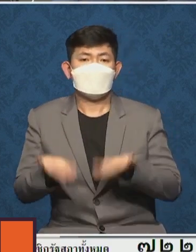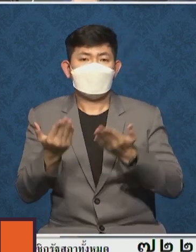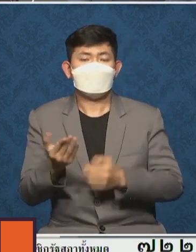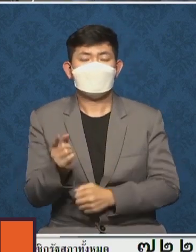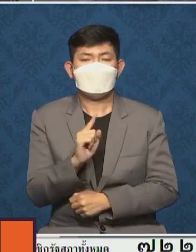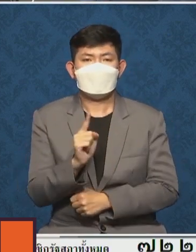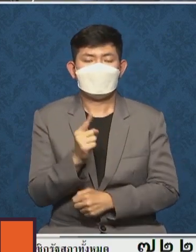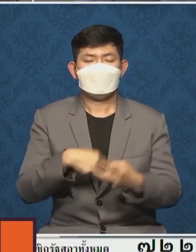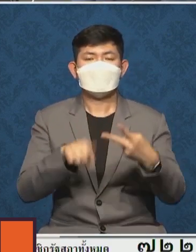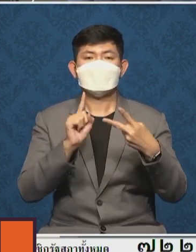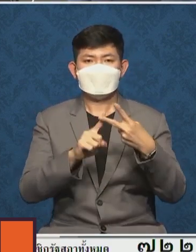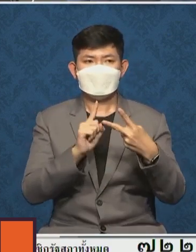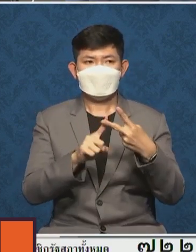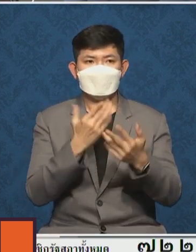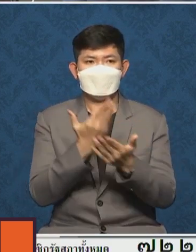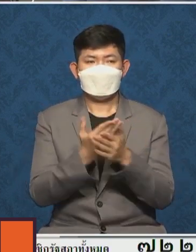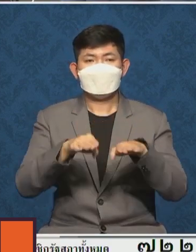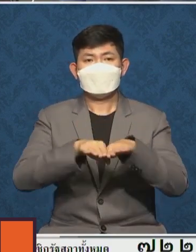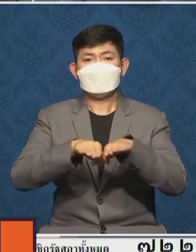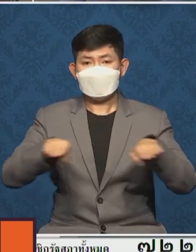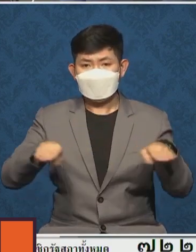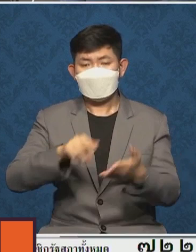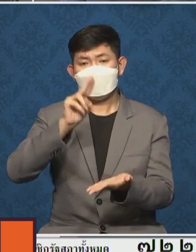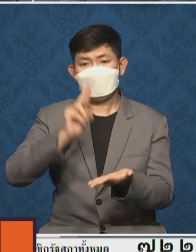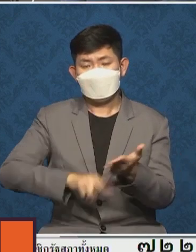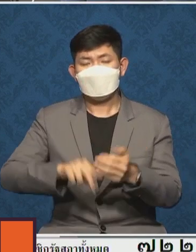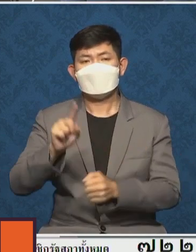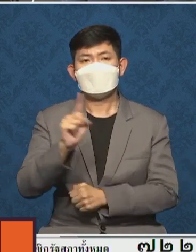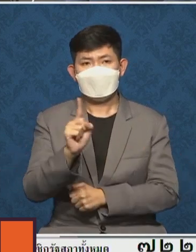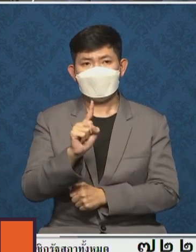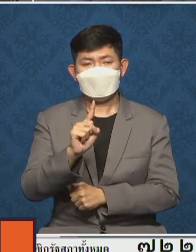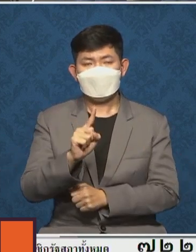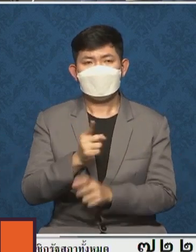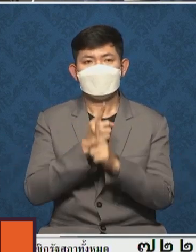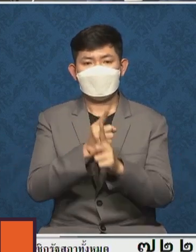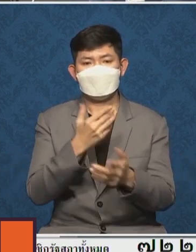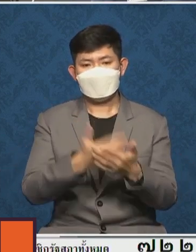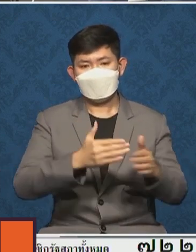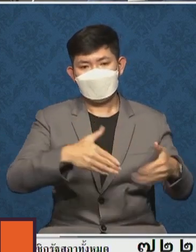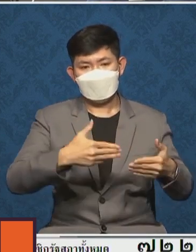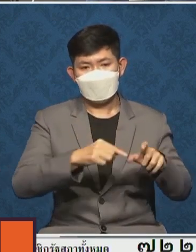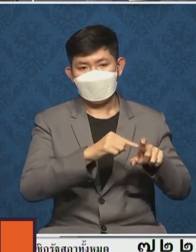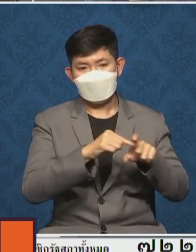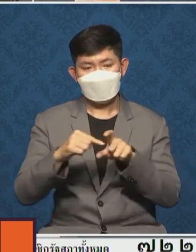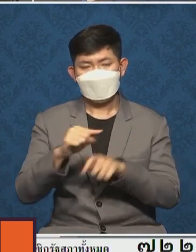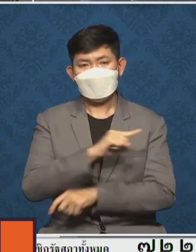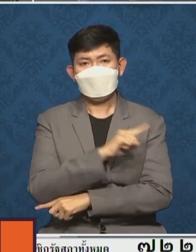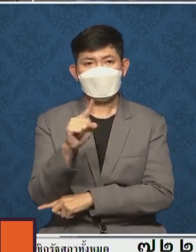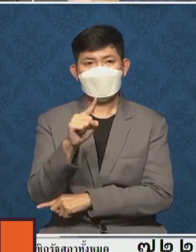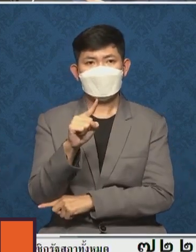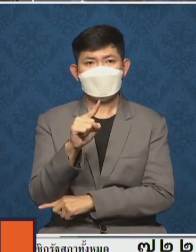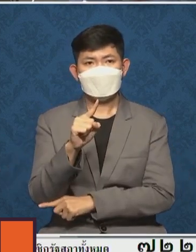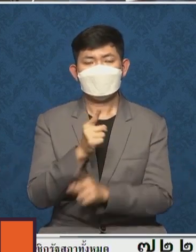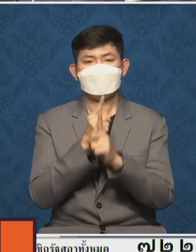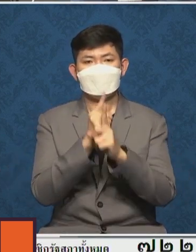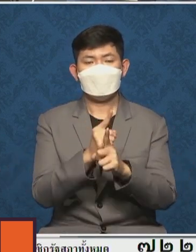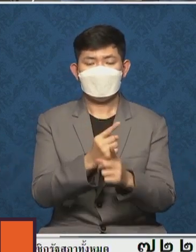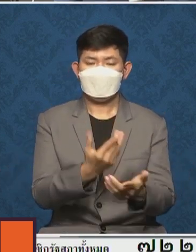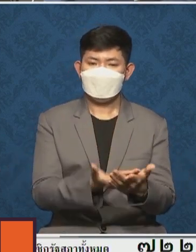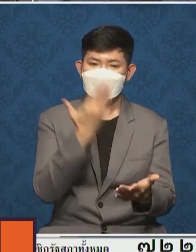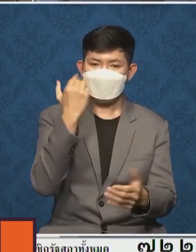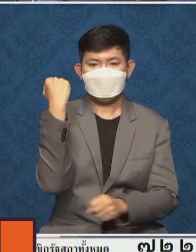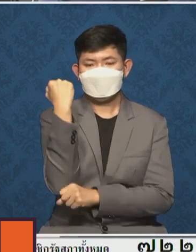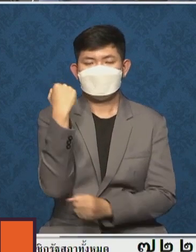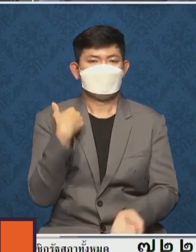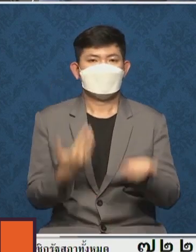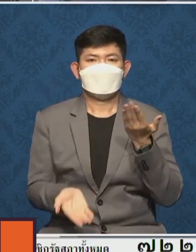นตัวแปรที่2ฐานค่าปรับนั้นคำนวณจากสัดส่วนรายได้สุทธิต่อวันซึ่งจะแปรผันตามฐานะทางเศรษฐกิจของผู้กระทำ